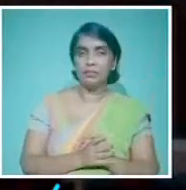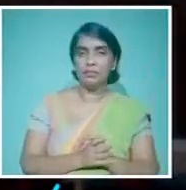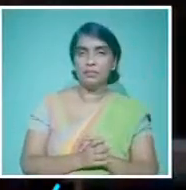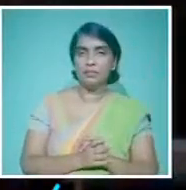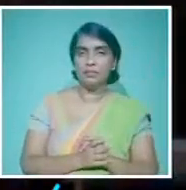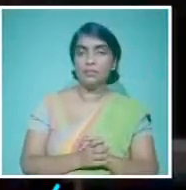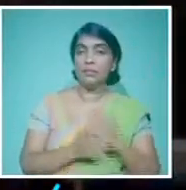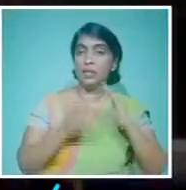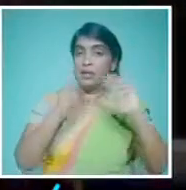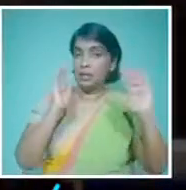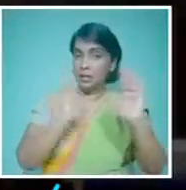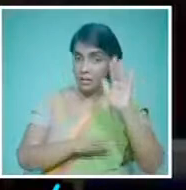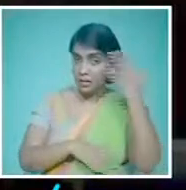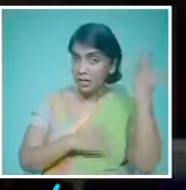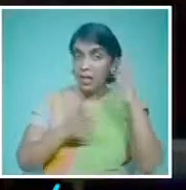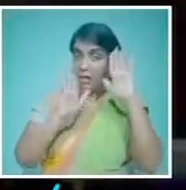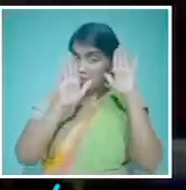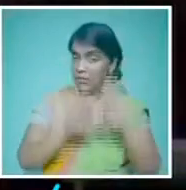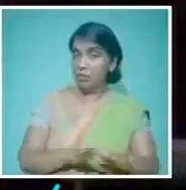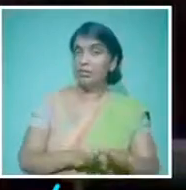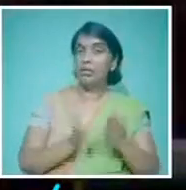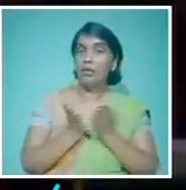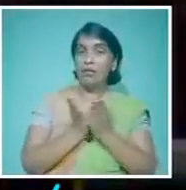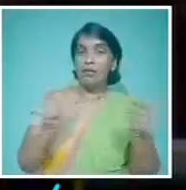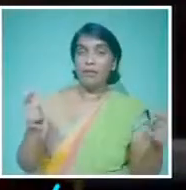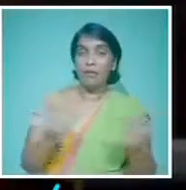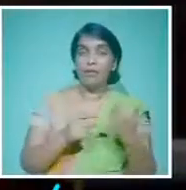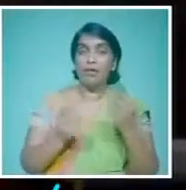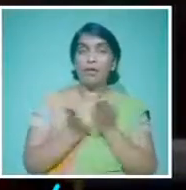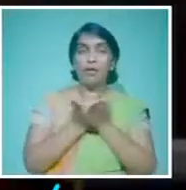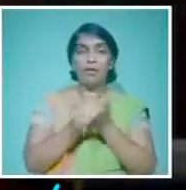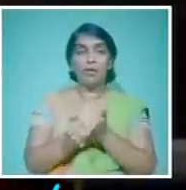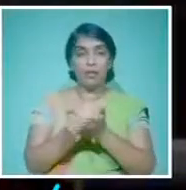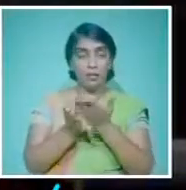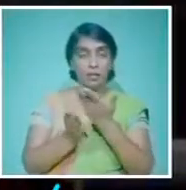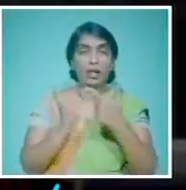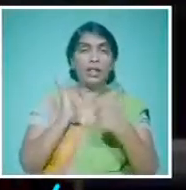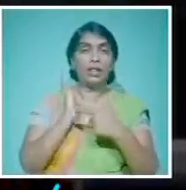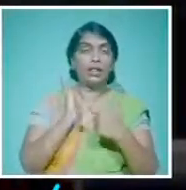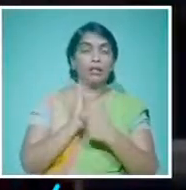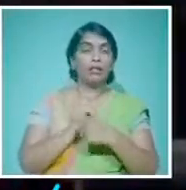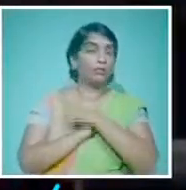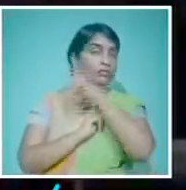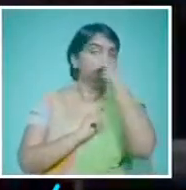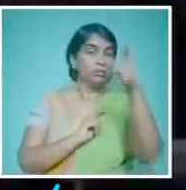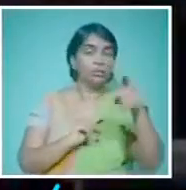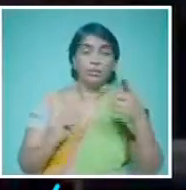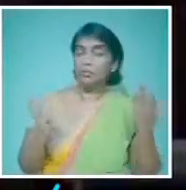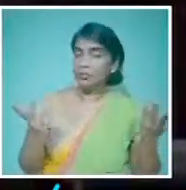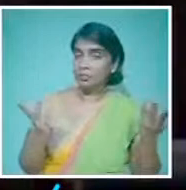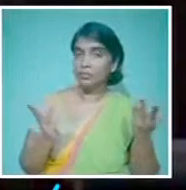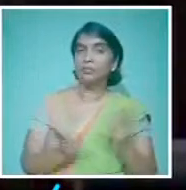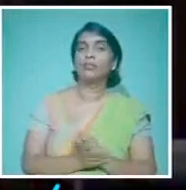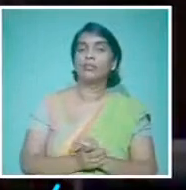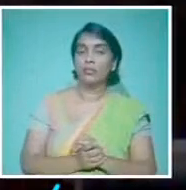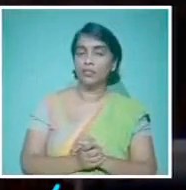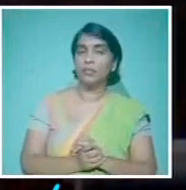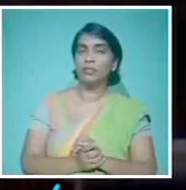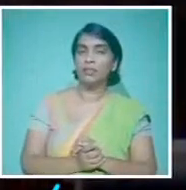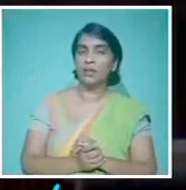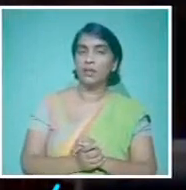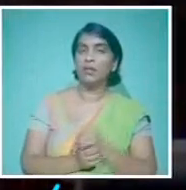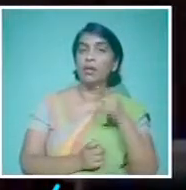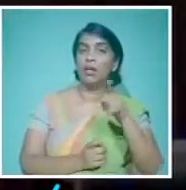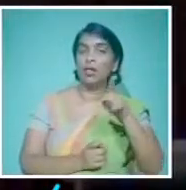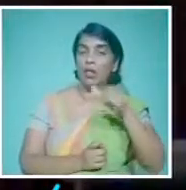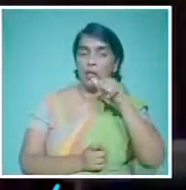එතුමා එතනින් ගියේ නැති වුණා නම් වරායේ භූමියට ගිහිල්ලා නැවකින් තිරුකරාවල් ගියේ නැති වුණා නම් එතුමා